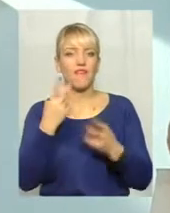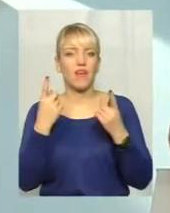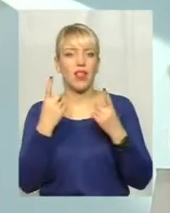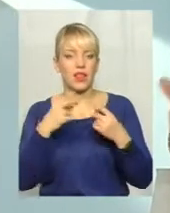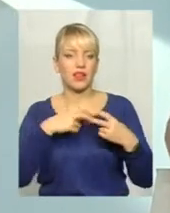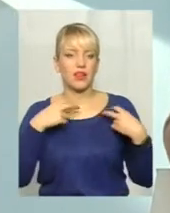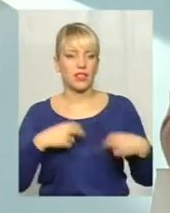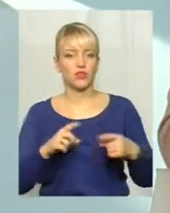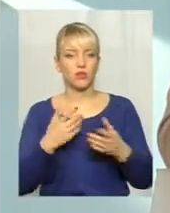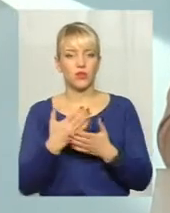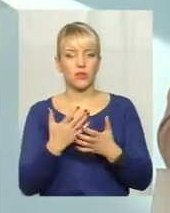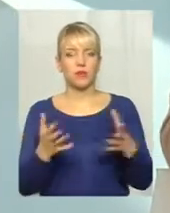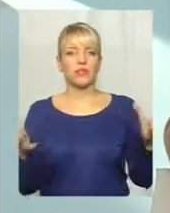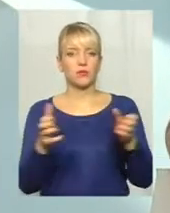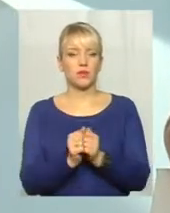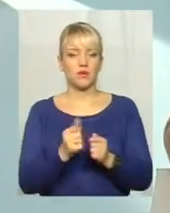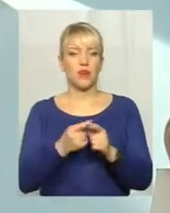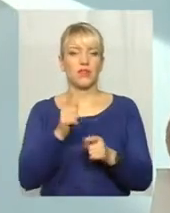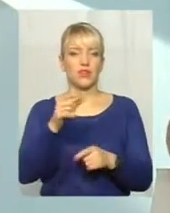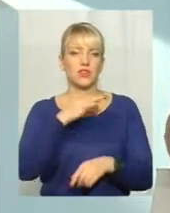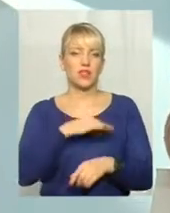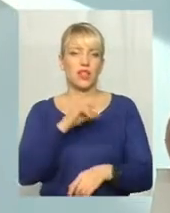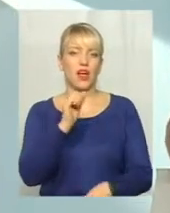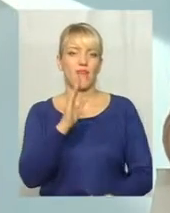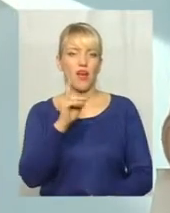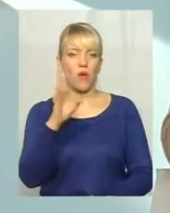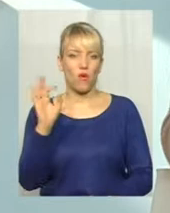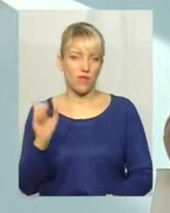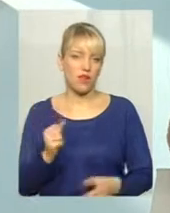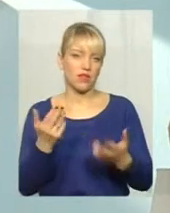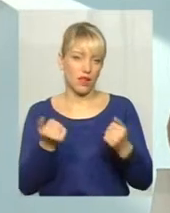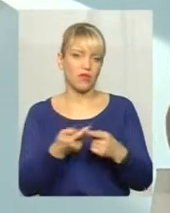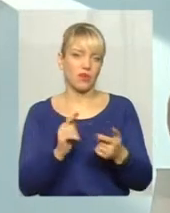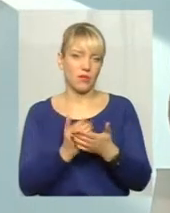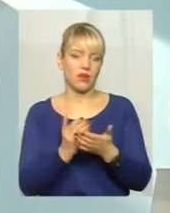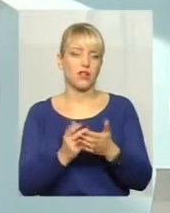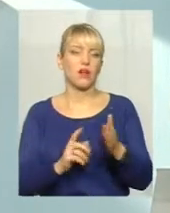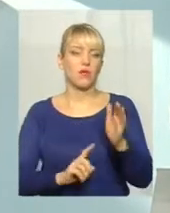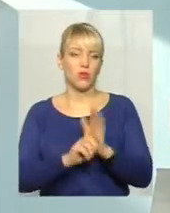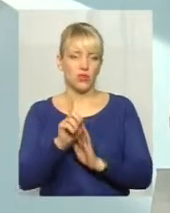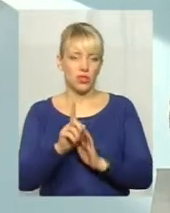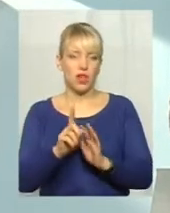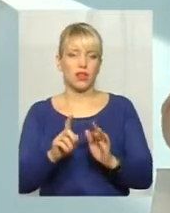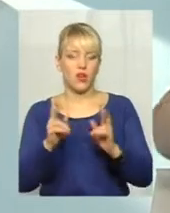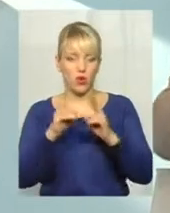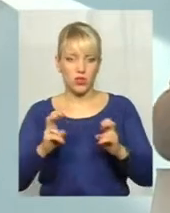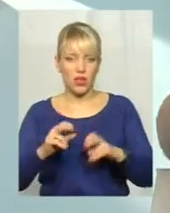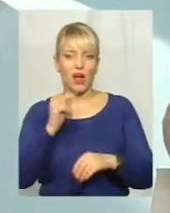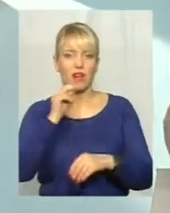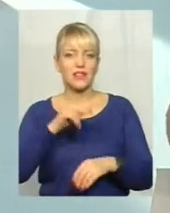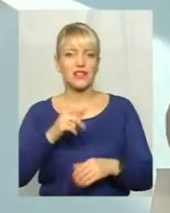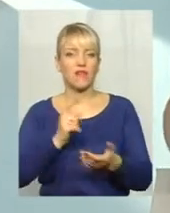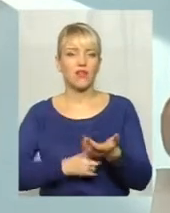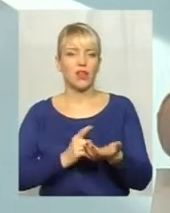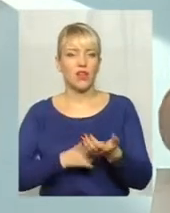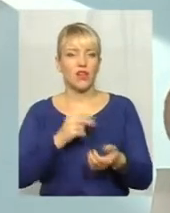що спіймали вони сина Авакова, так? Є там вже розслідування, розпочалось суд і так далі. Кінцеву вину встановлює суд. На